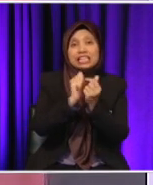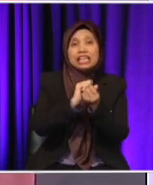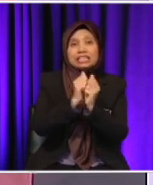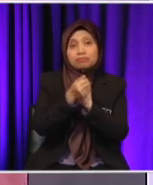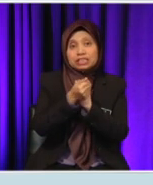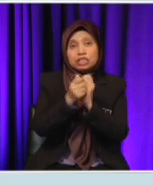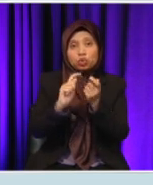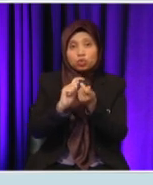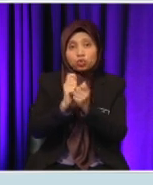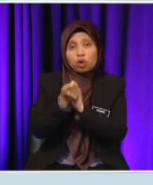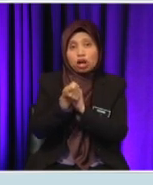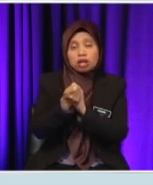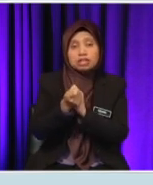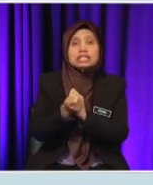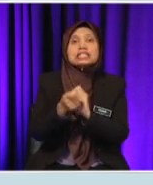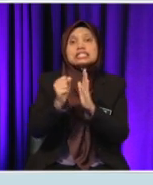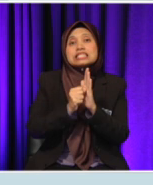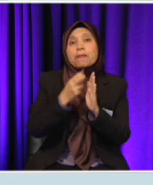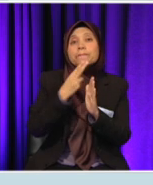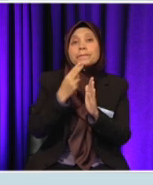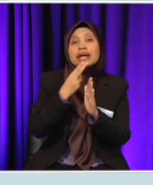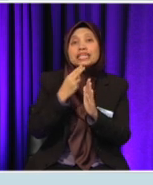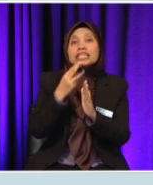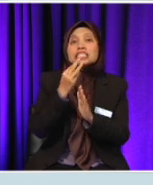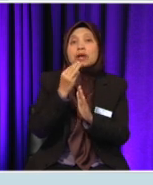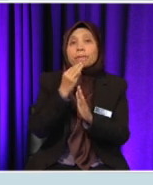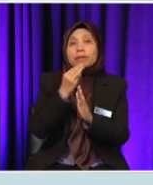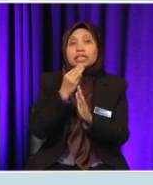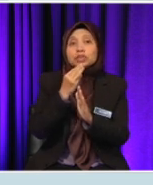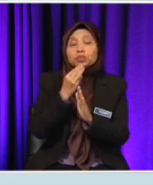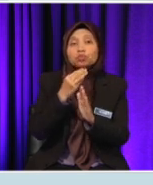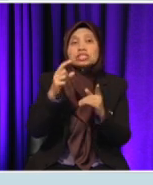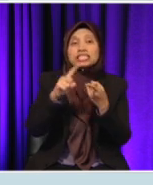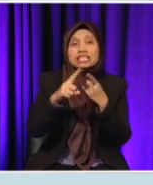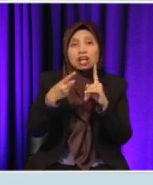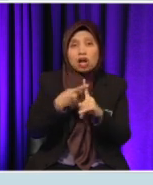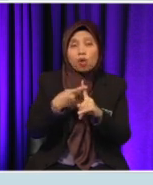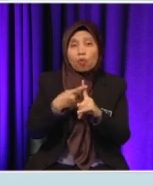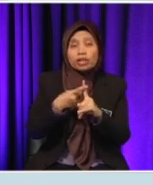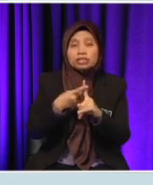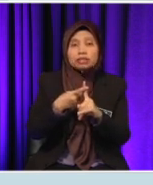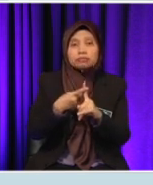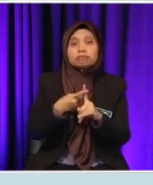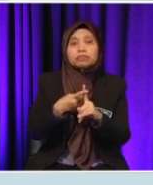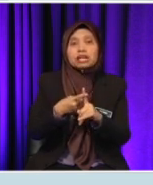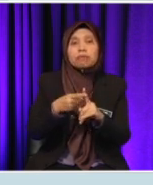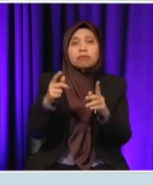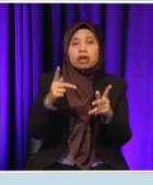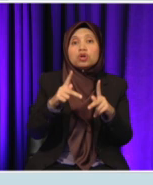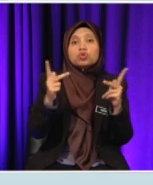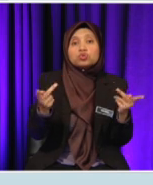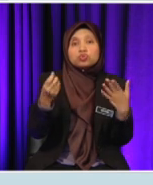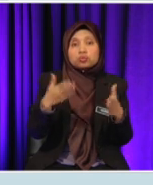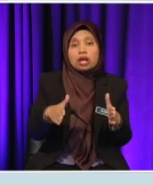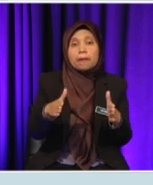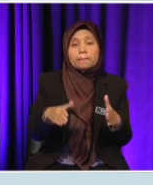semanis madu seharum mawar Lubuk belagu Sekawan lebah kapal sudah berlega-legar jadi